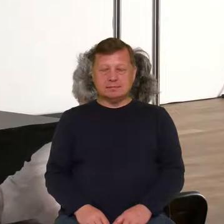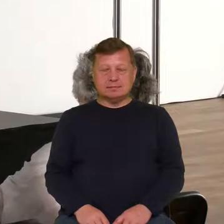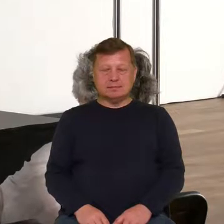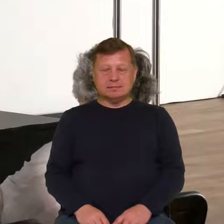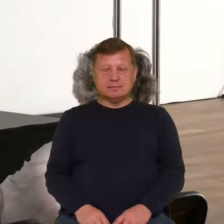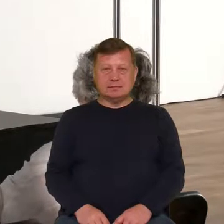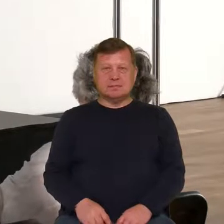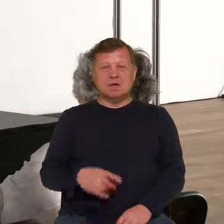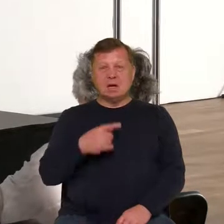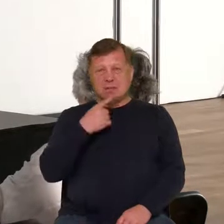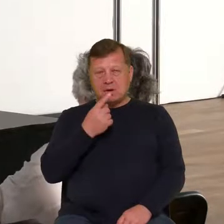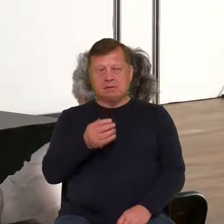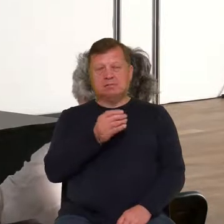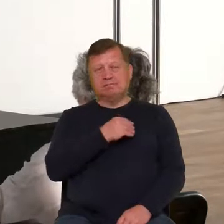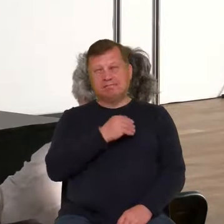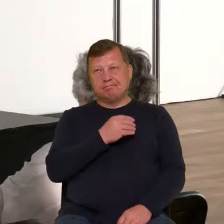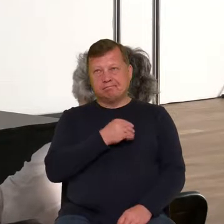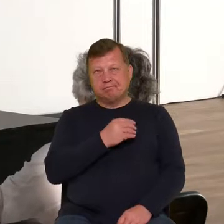Tak, powiem szczerze.